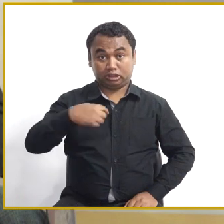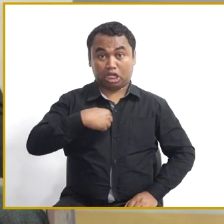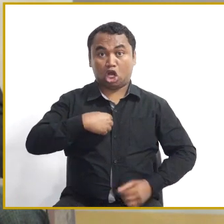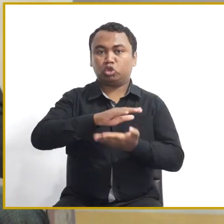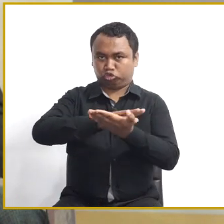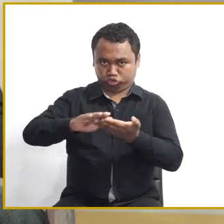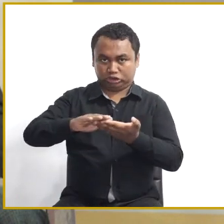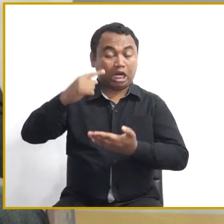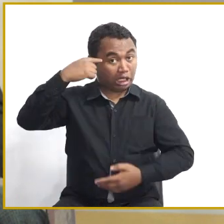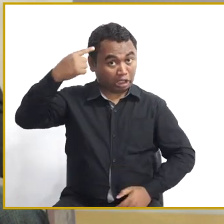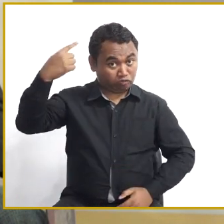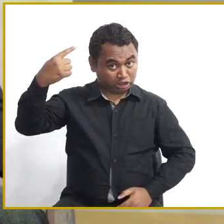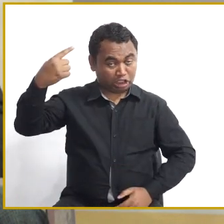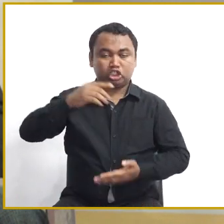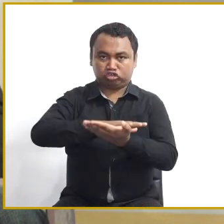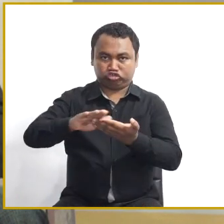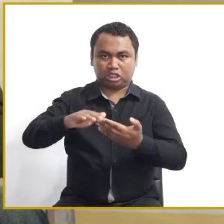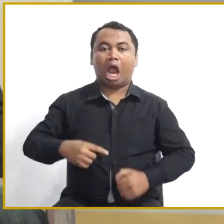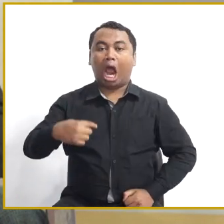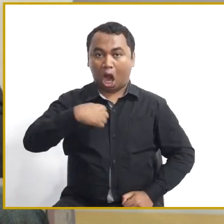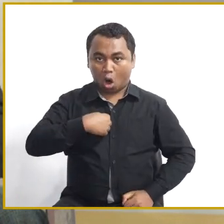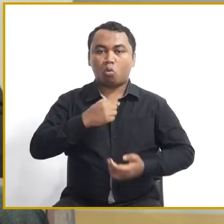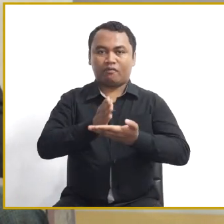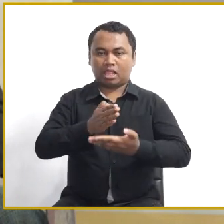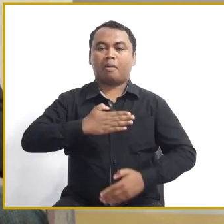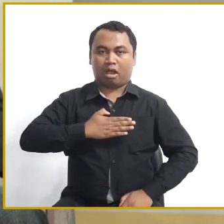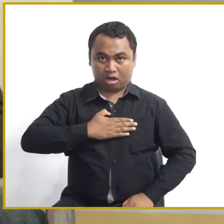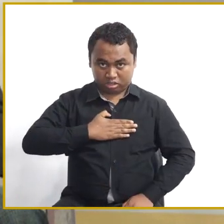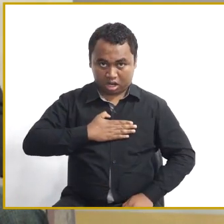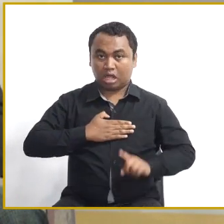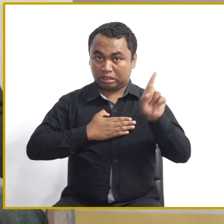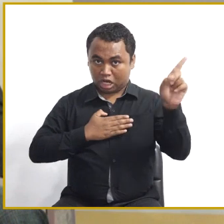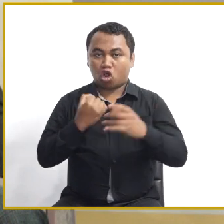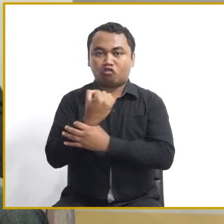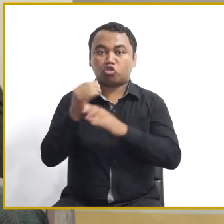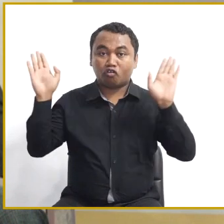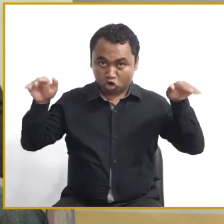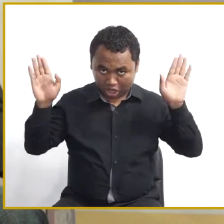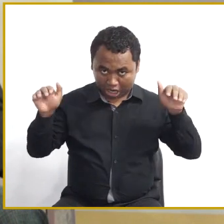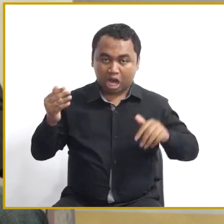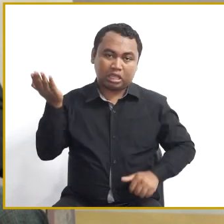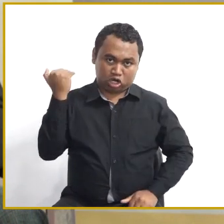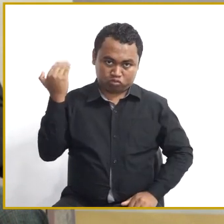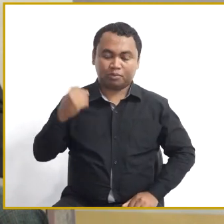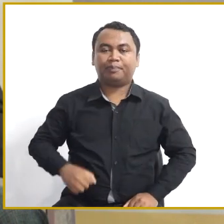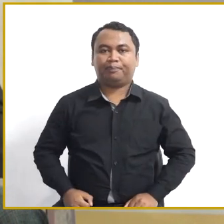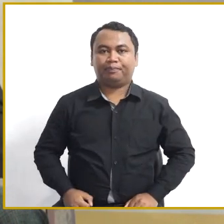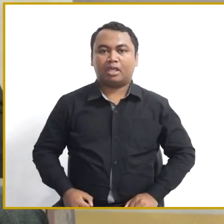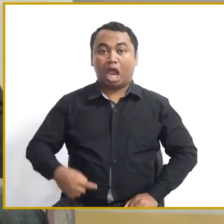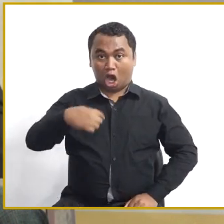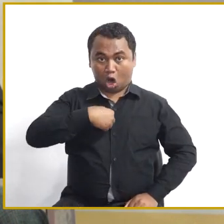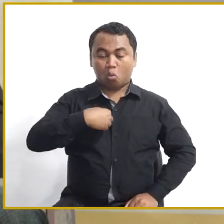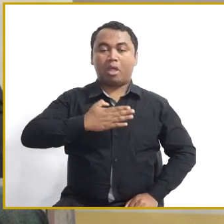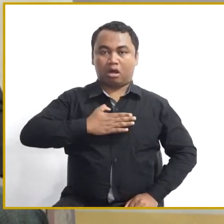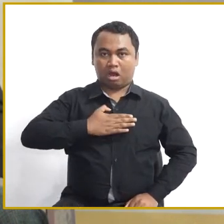Abraham, zaho dia nianatra tany Vodivorona, ary nianatra manokana